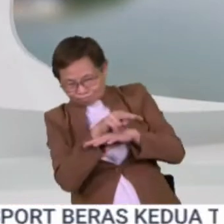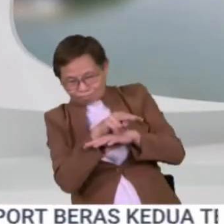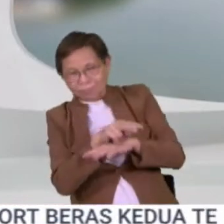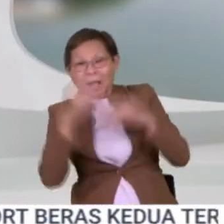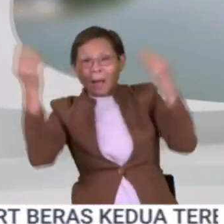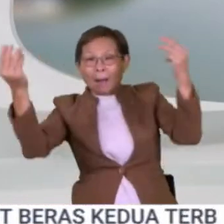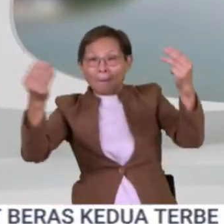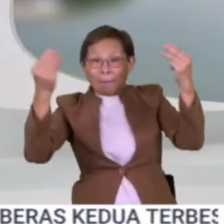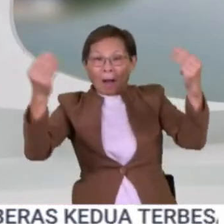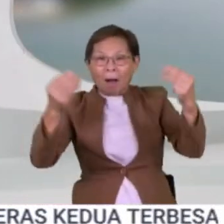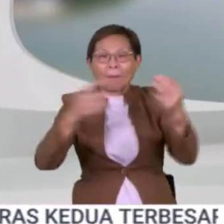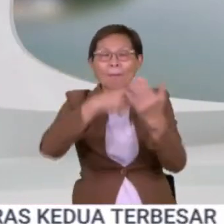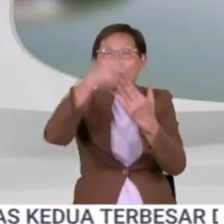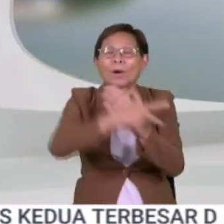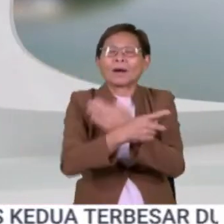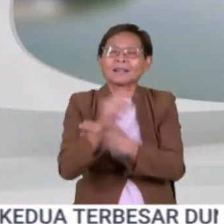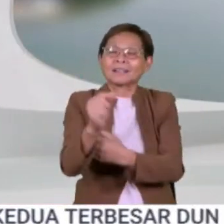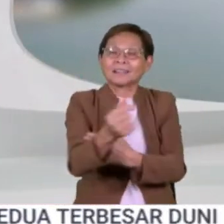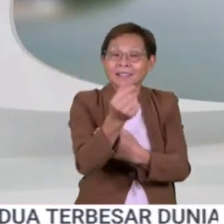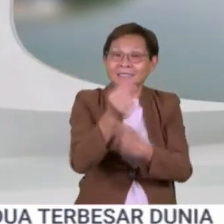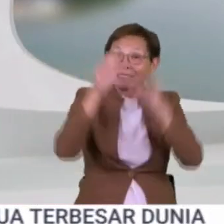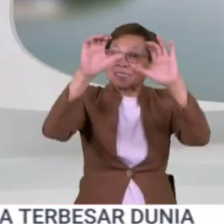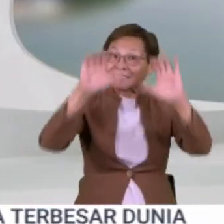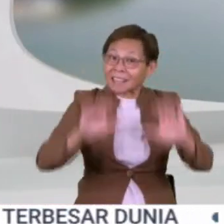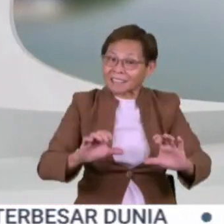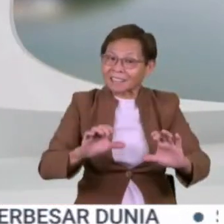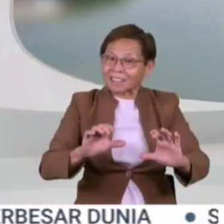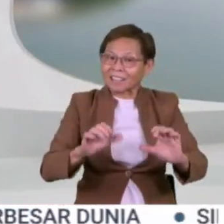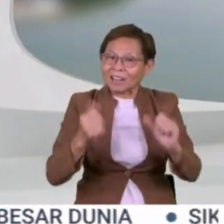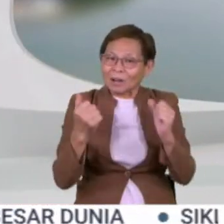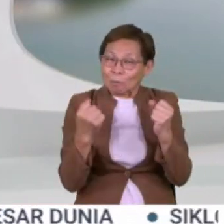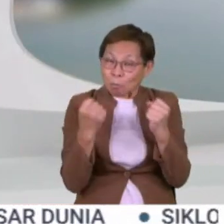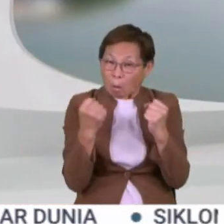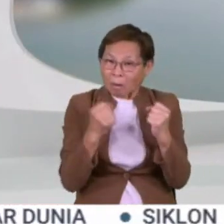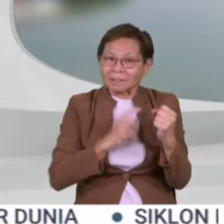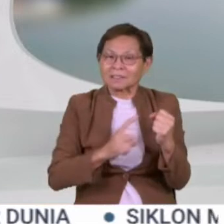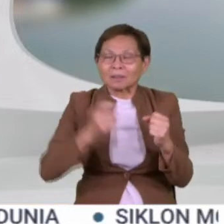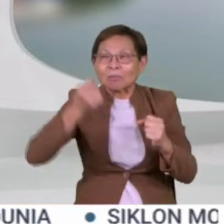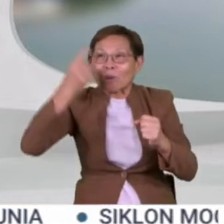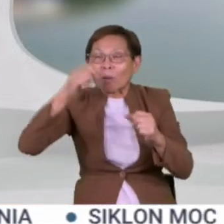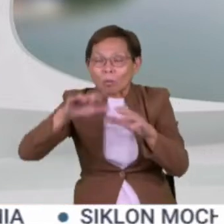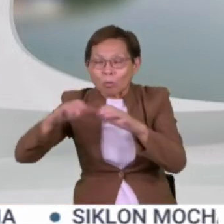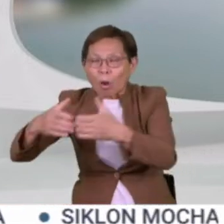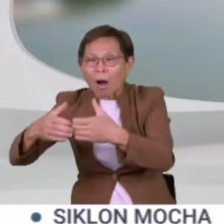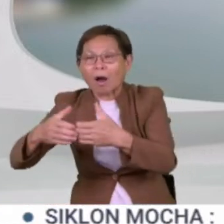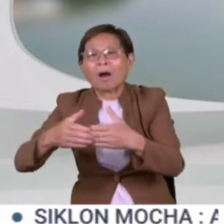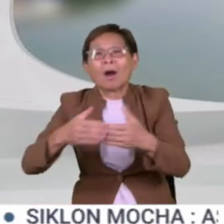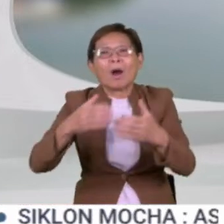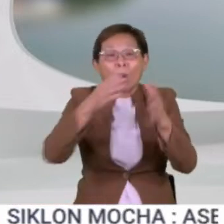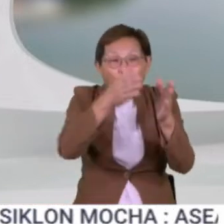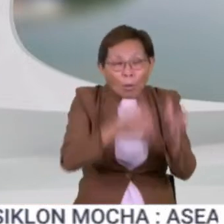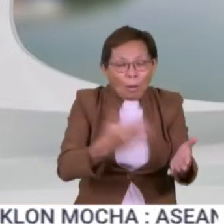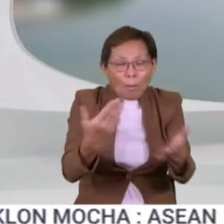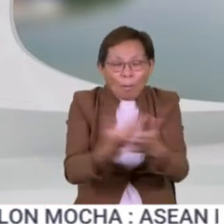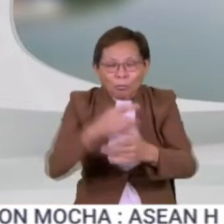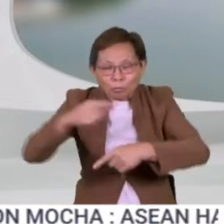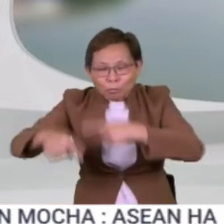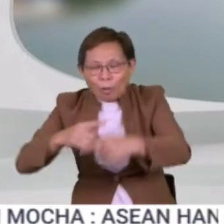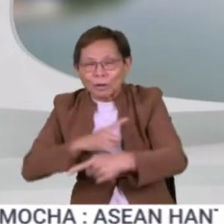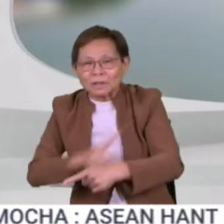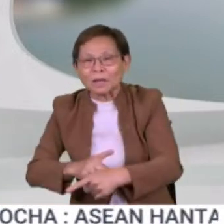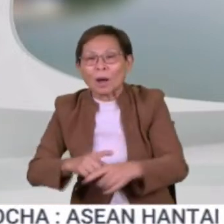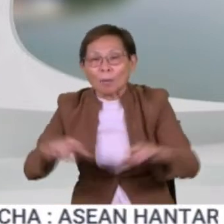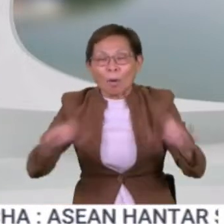majelis tautan kasih antara landasan Mempererat hubungan ukhuwah dan memantapkan pemahaman golongan mualaf dalam melaksanakan ibadah kurban